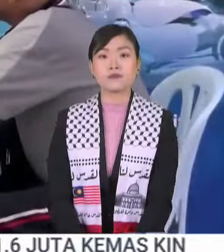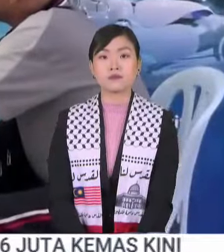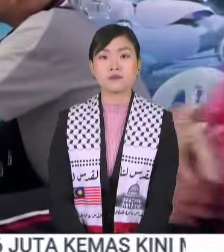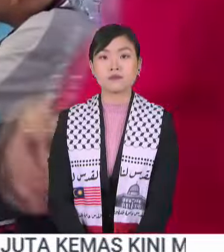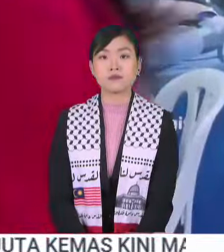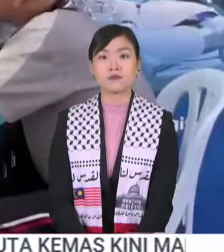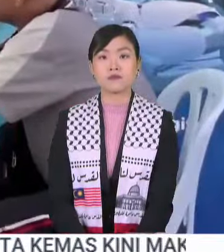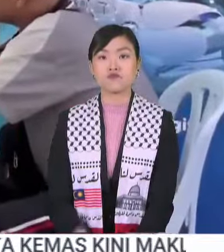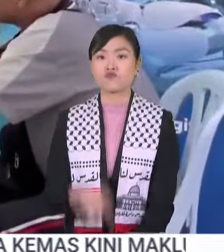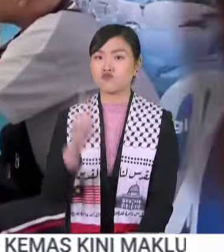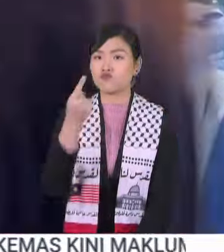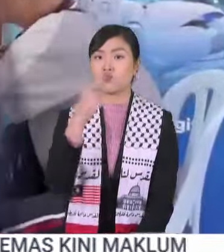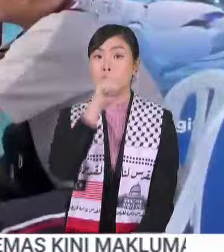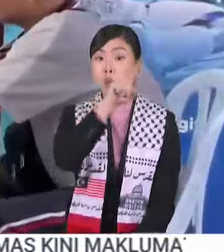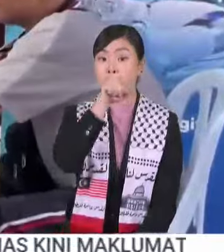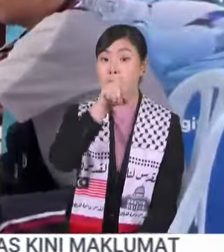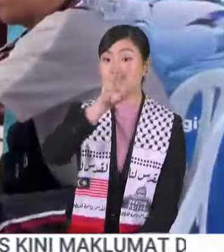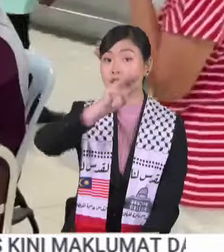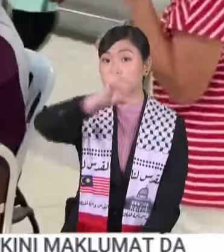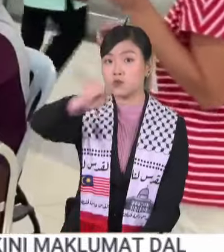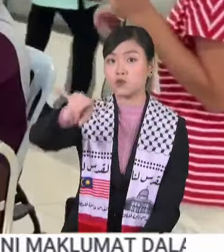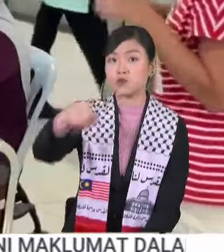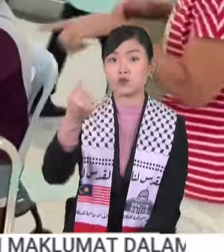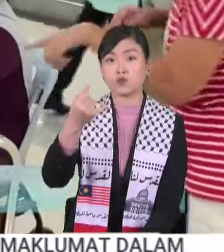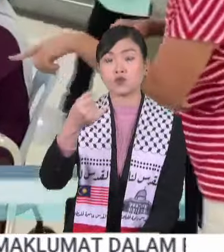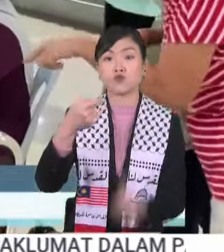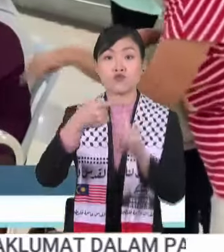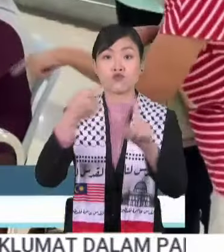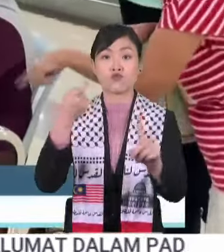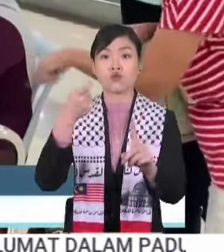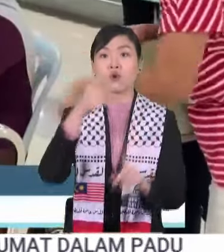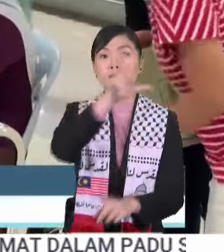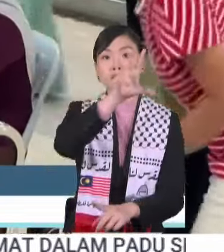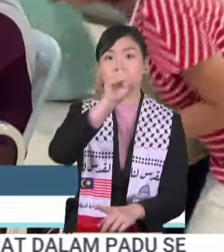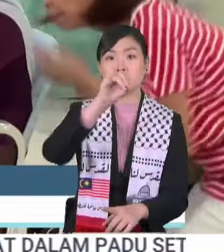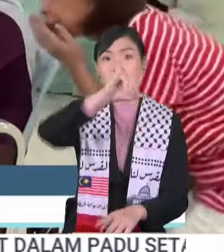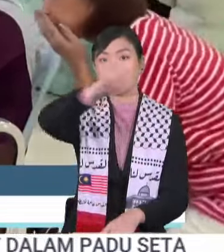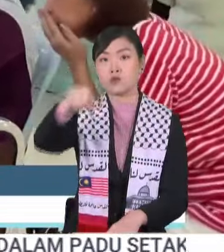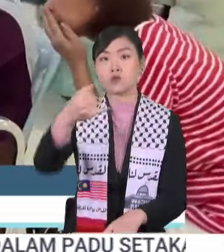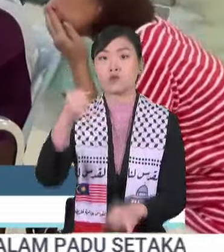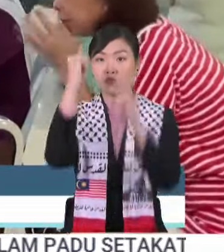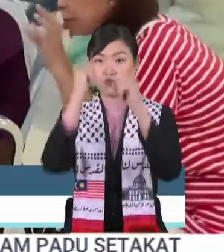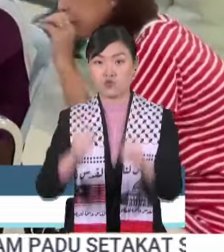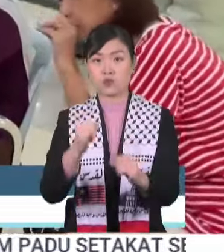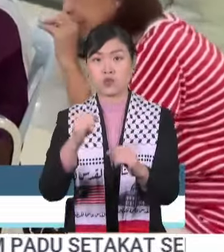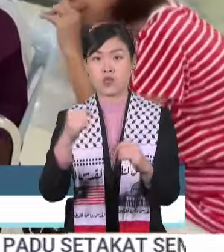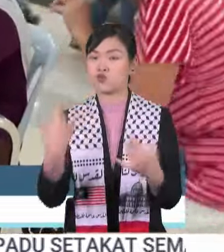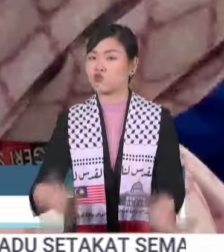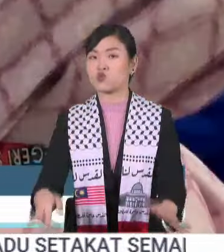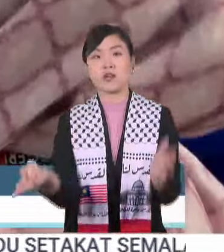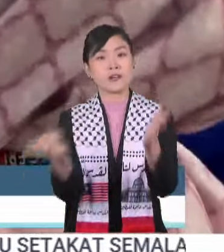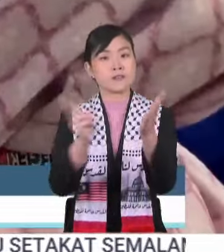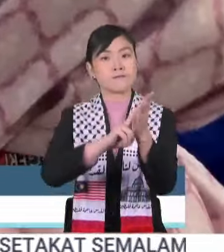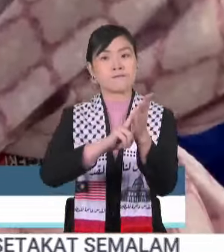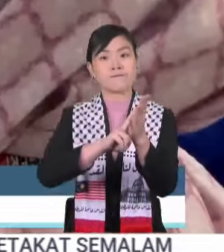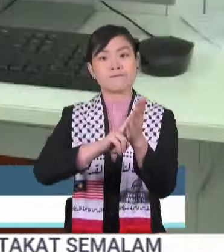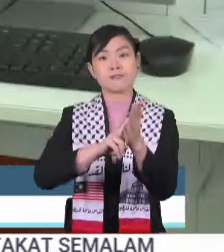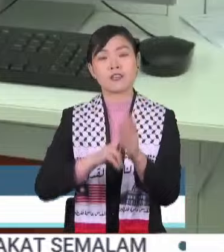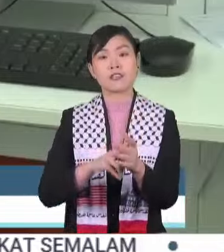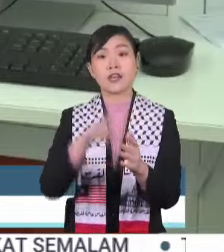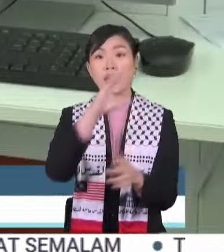pertumbuhan hanya 1.6 juta daripada 30.08 juta individu yang didaftarkan telah